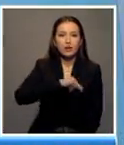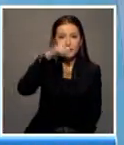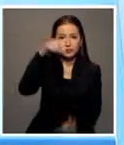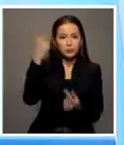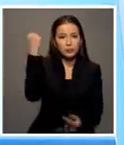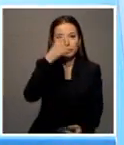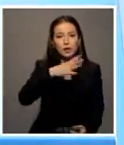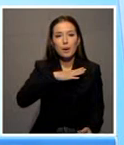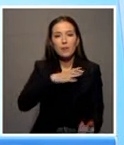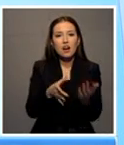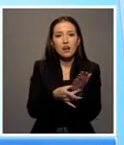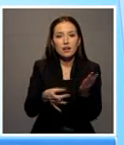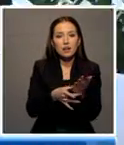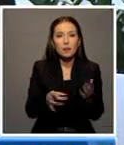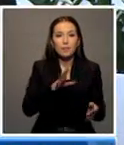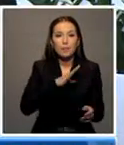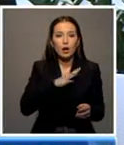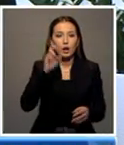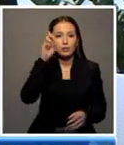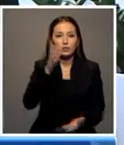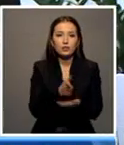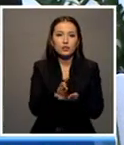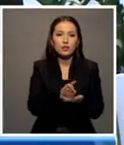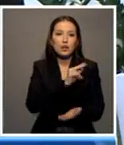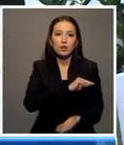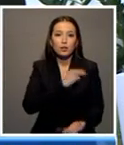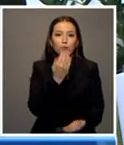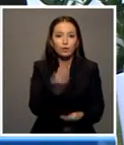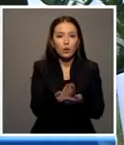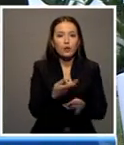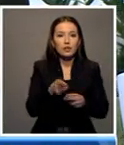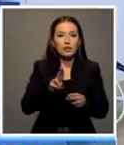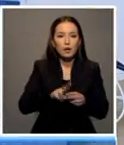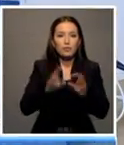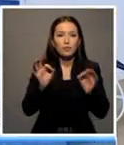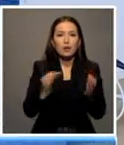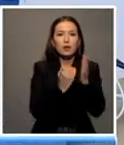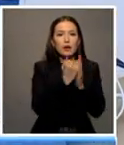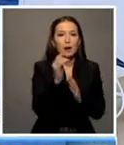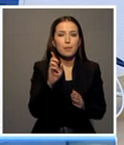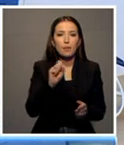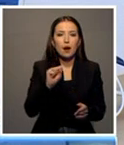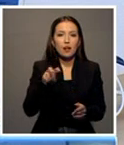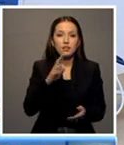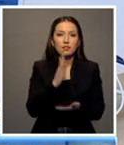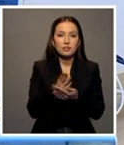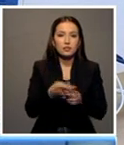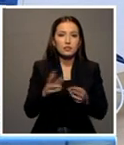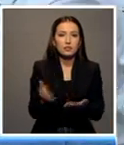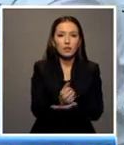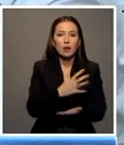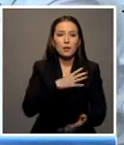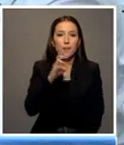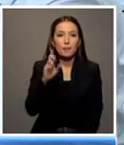Аттестаттау қорытындысы бойынша мемлекеттік қызметкерлердің дені жоғары бағаға ие болып, тіпті бірқатарын кәсіби жоғарылату ұсынылды. Бүгін Б